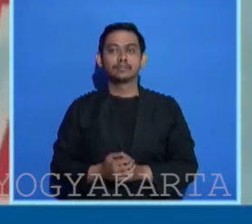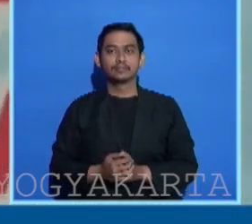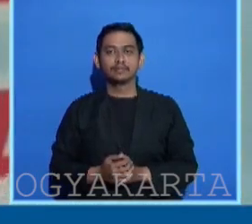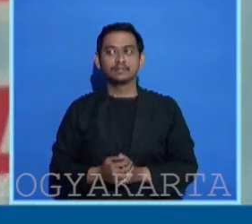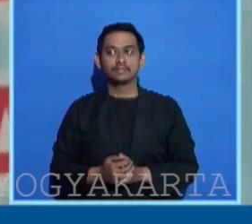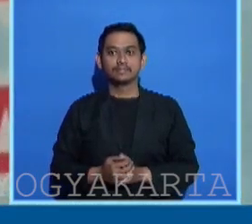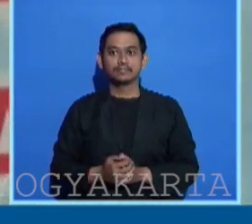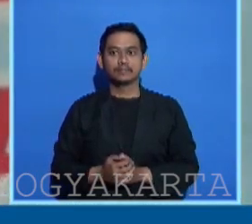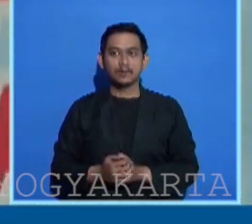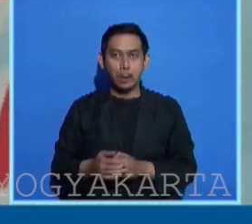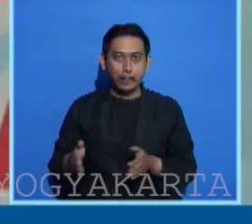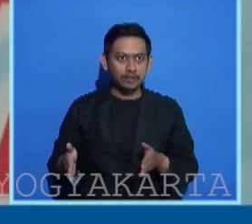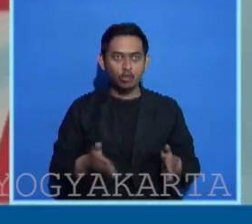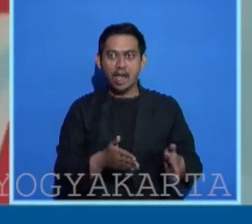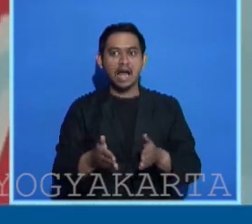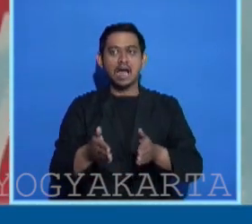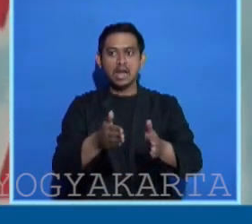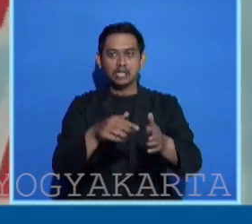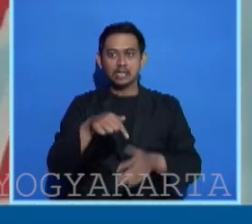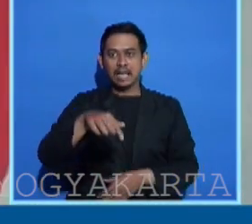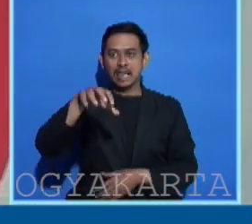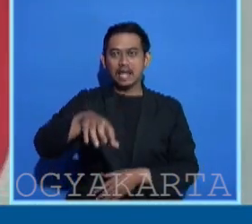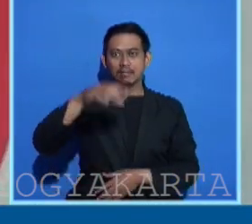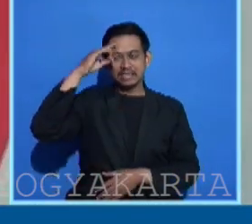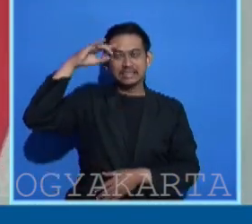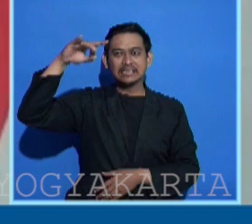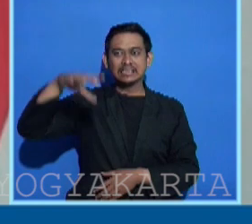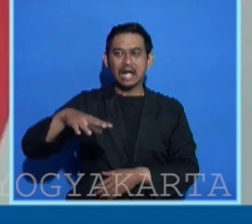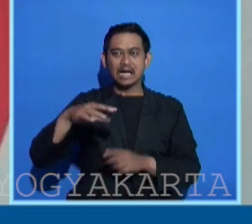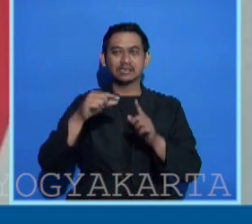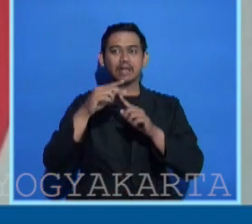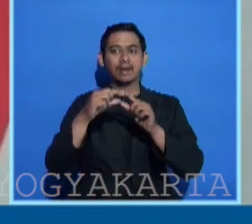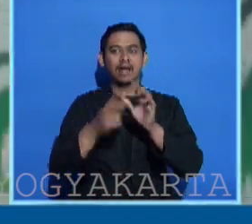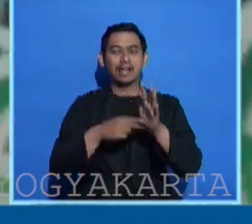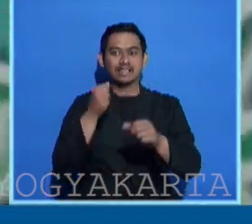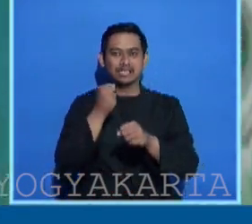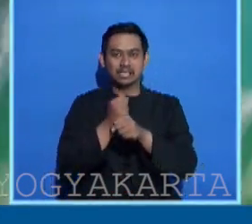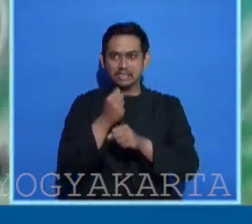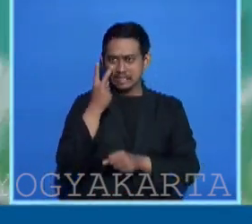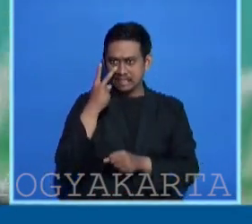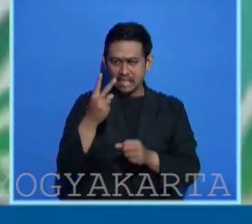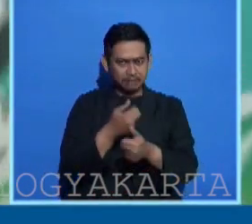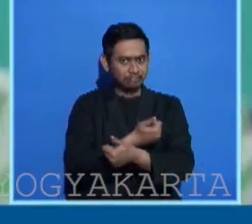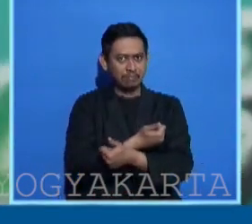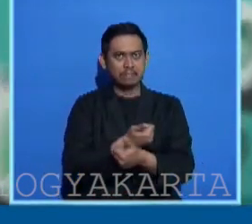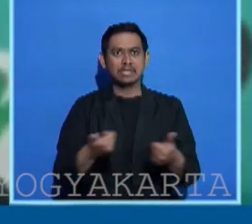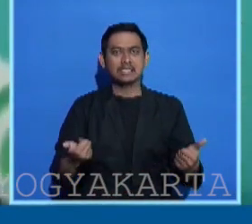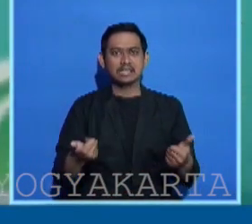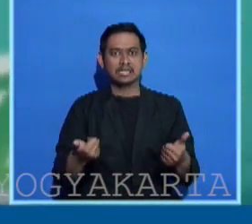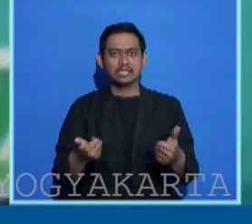saluran irigasi ingkang mapan ing Dusun Karang saluran irigasi meniko ketinggal resik sangat kamongko